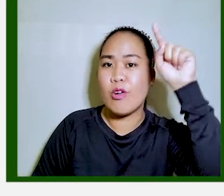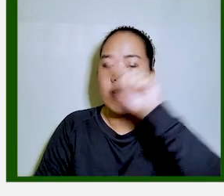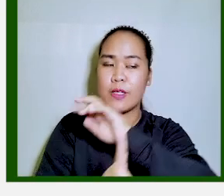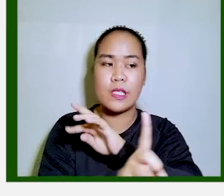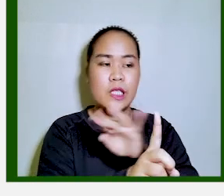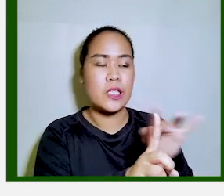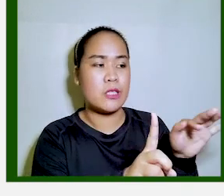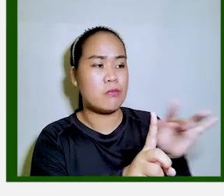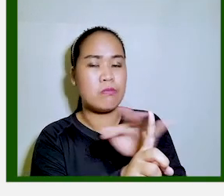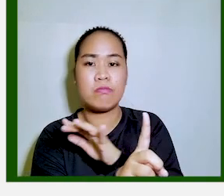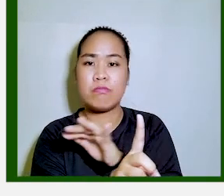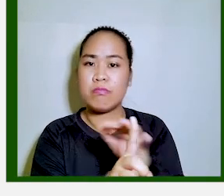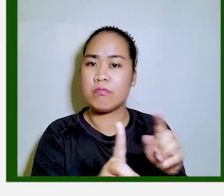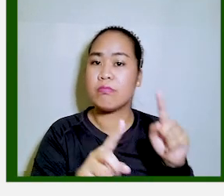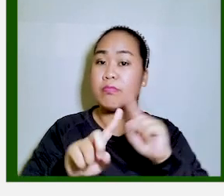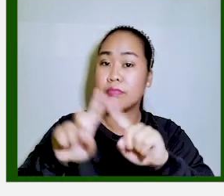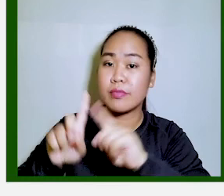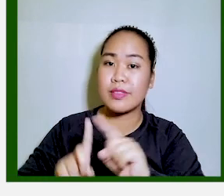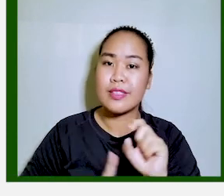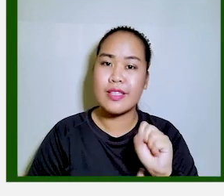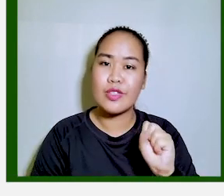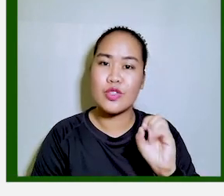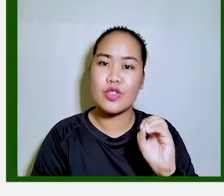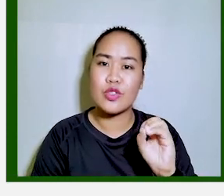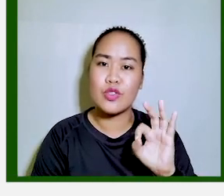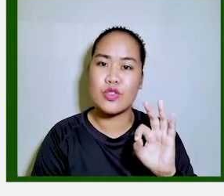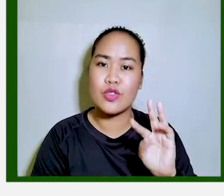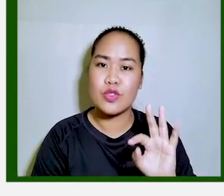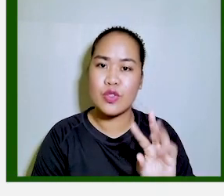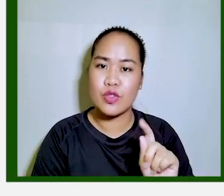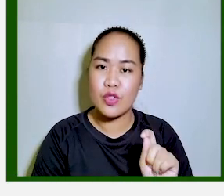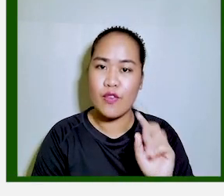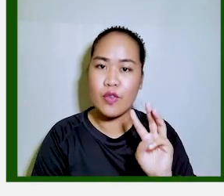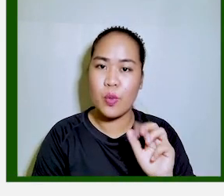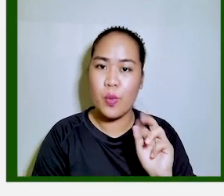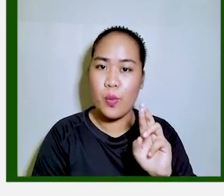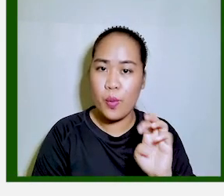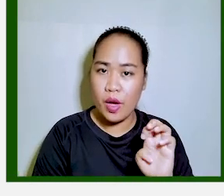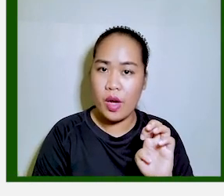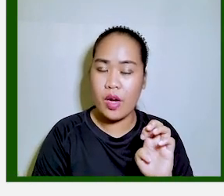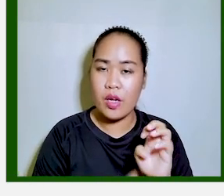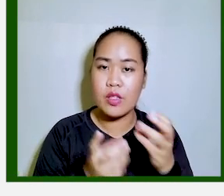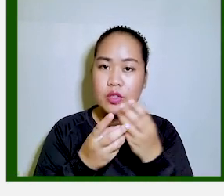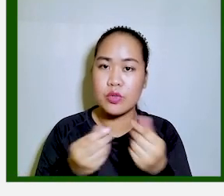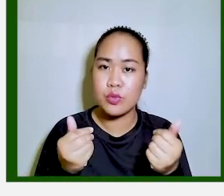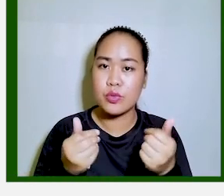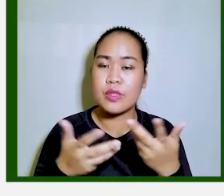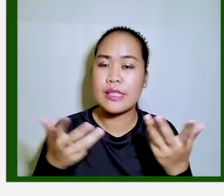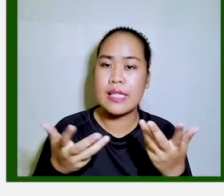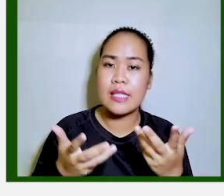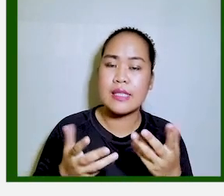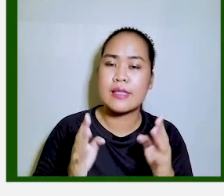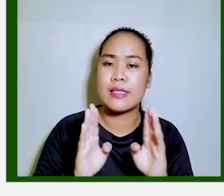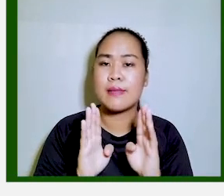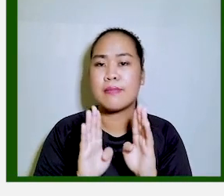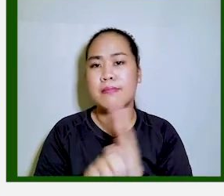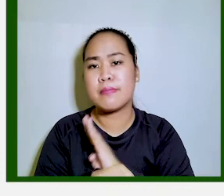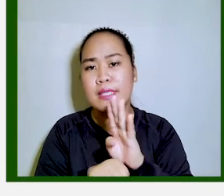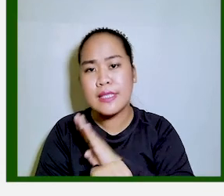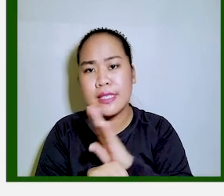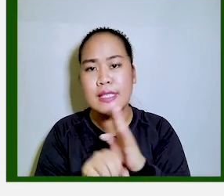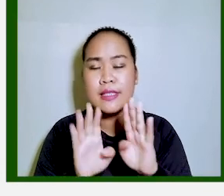mga software solutions na ginamit sa ating business database, gayon din po sa ating mga barangay clearance for